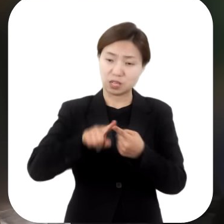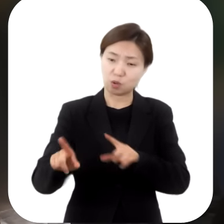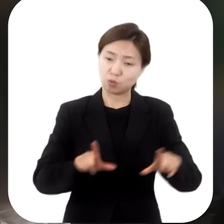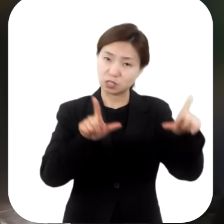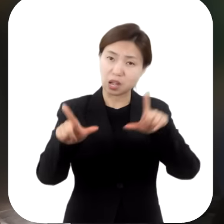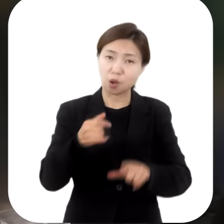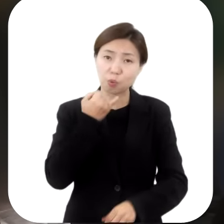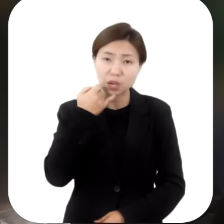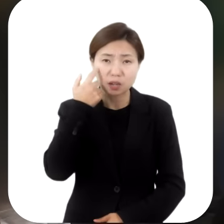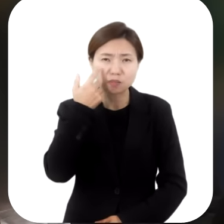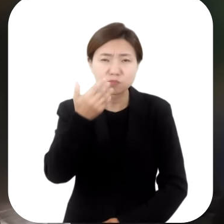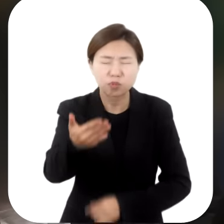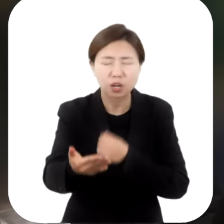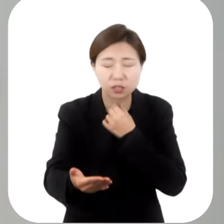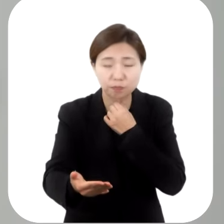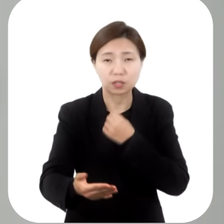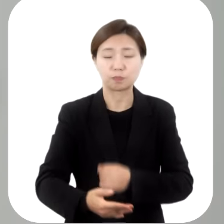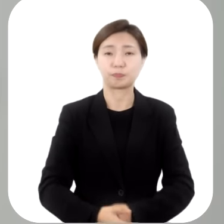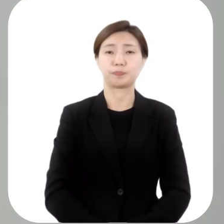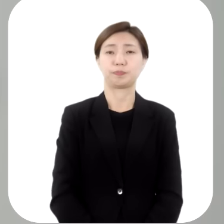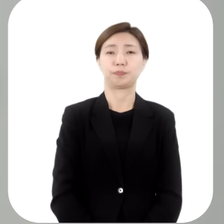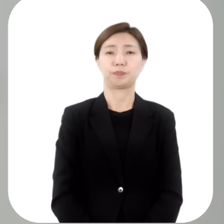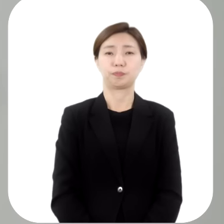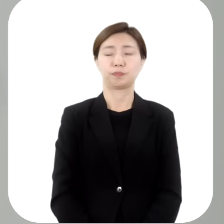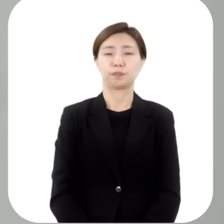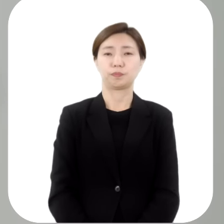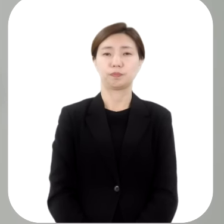괜찮은지 여쭤봅니다. 감사합니다. 네.